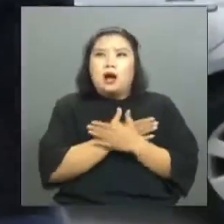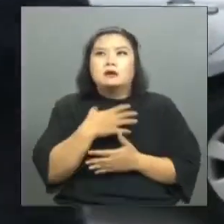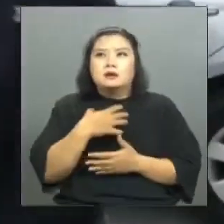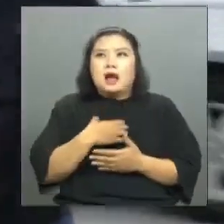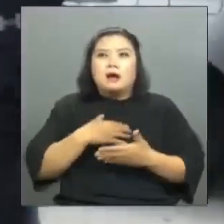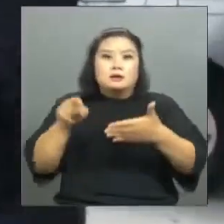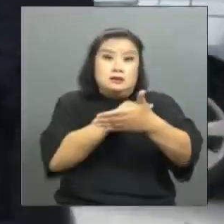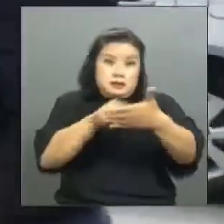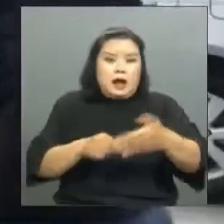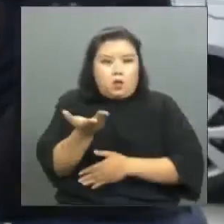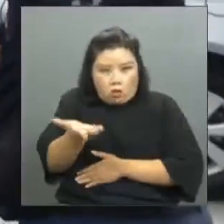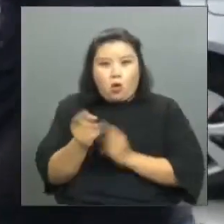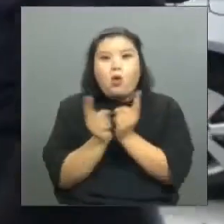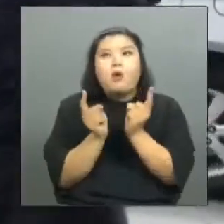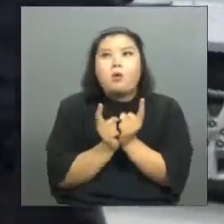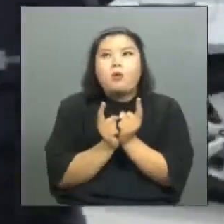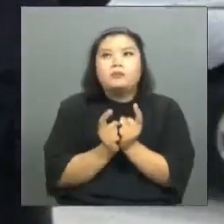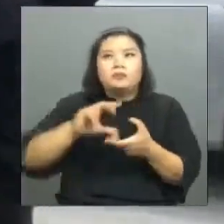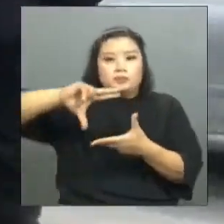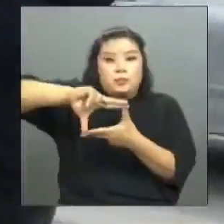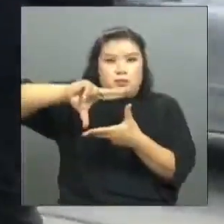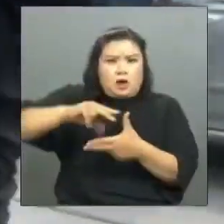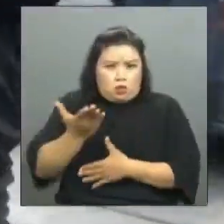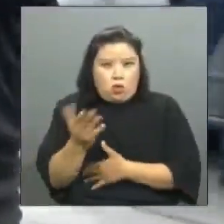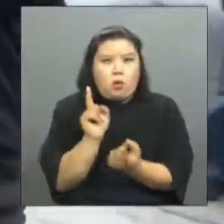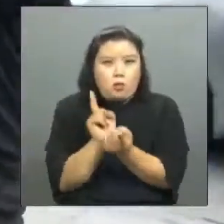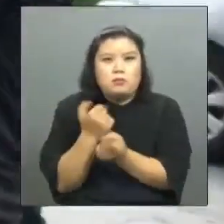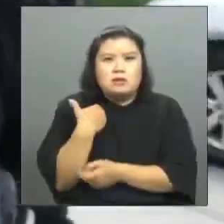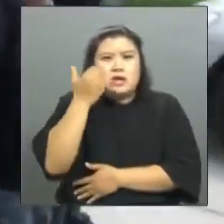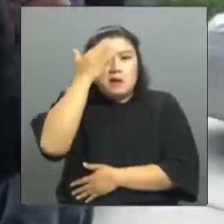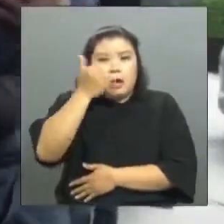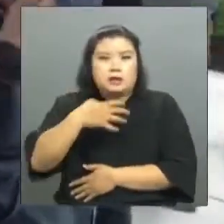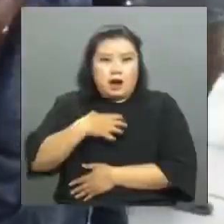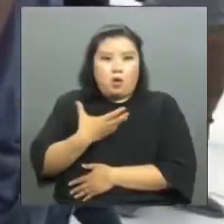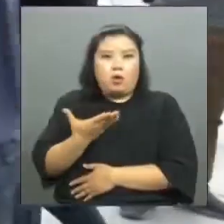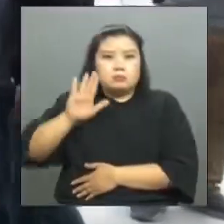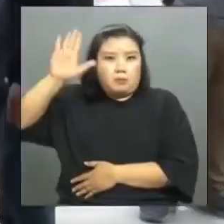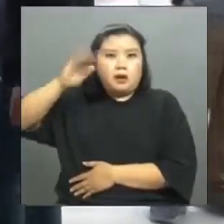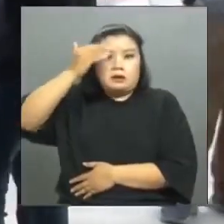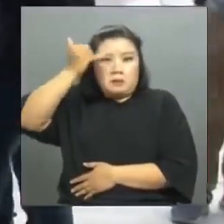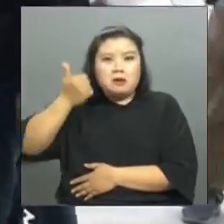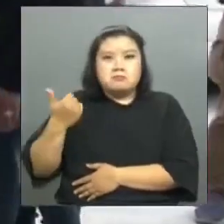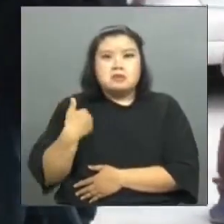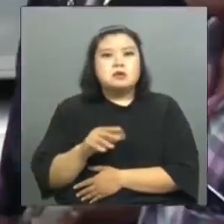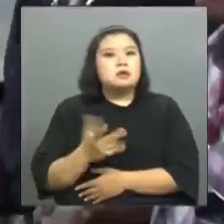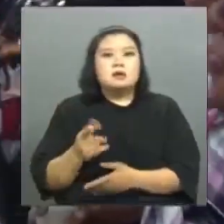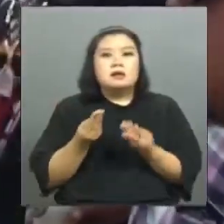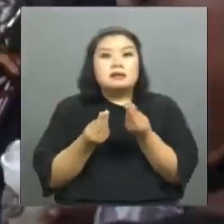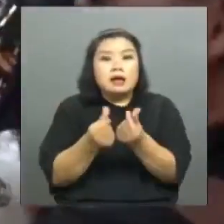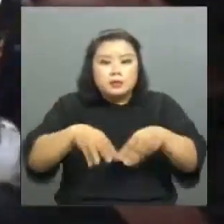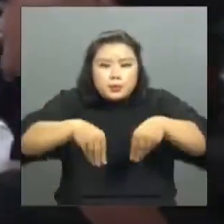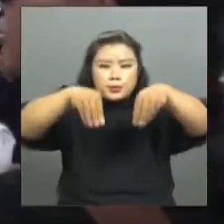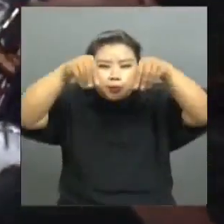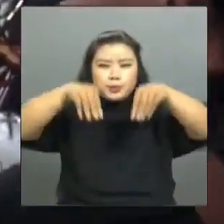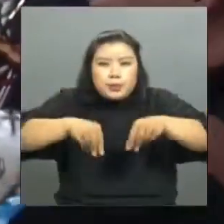ได้ขอเข้าพบกับตัวแทนพรรคพลังประชารัฐแล้วก็ขอคำกิจกรรมเชิงสัญลักษณ์ด้วยการโรยกรรมฐานหน้าที่ทำการพรรคเพื่อป้